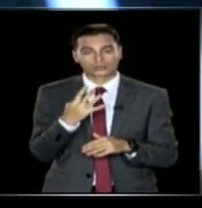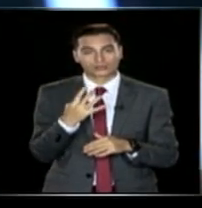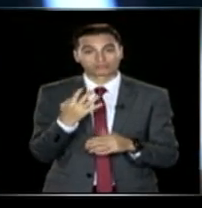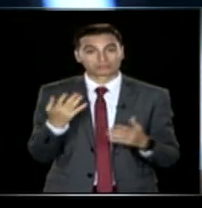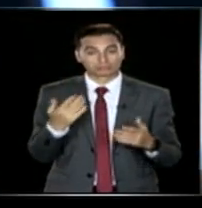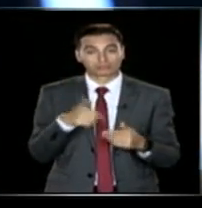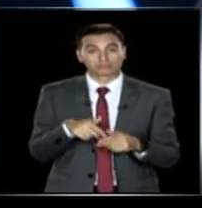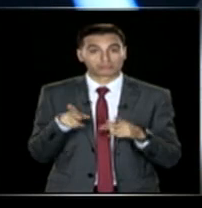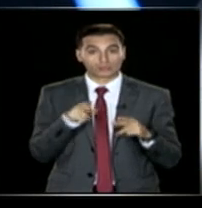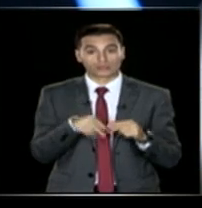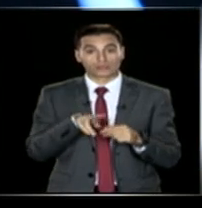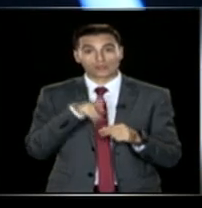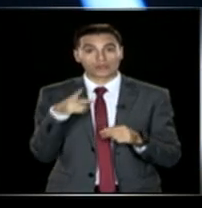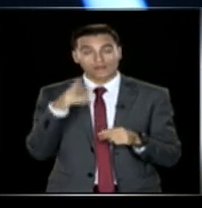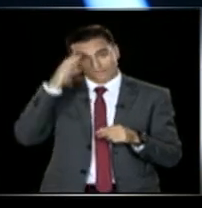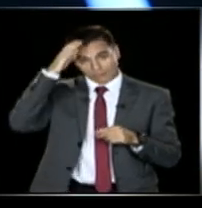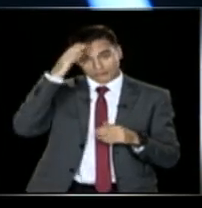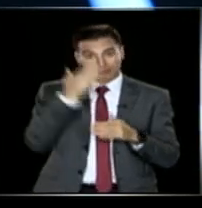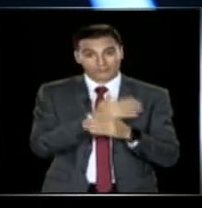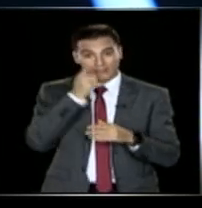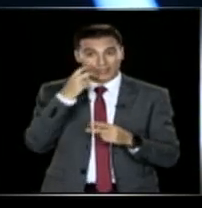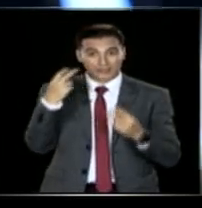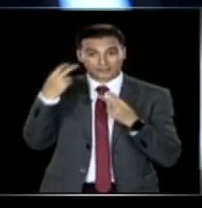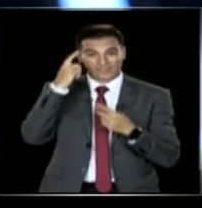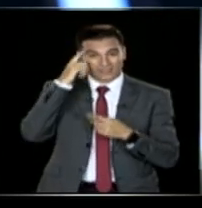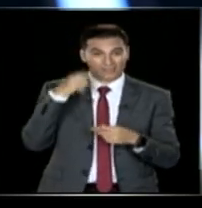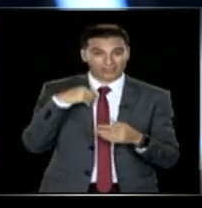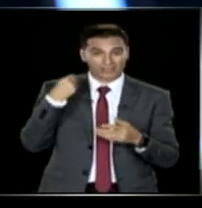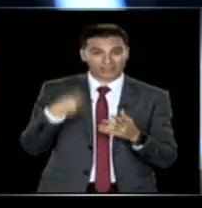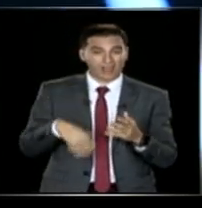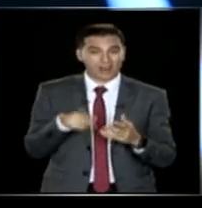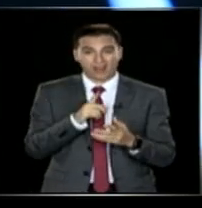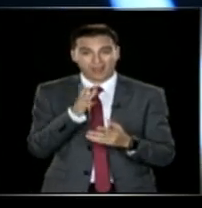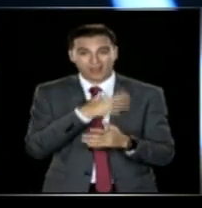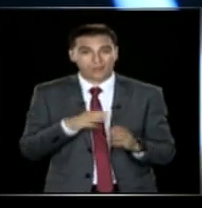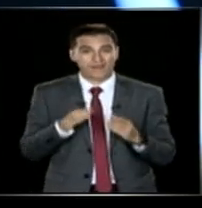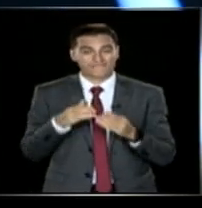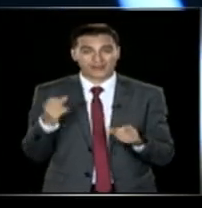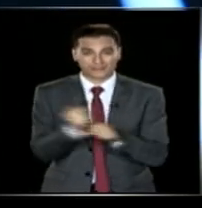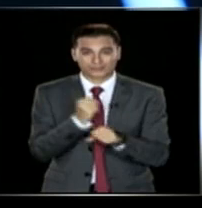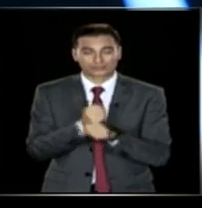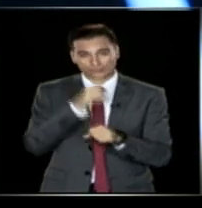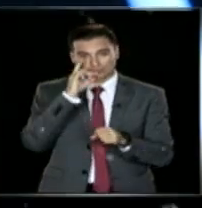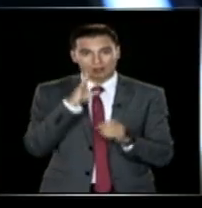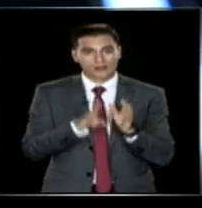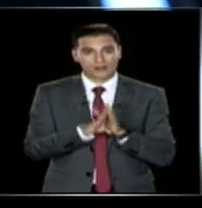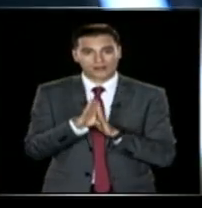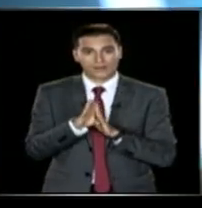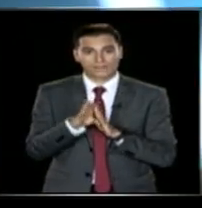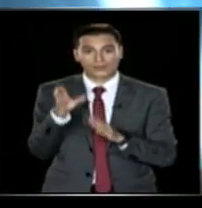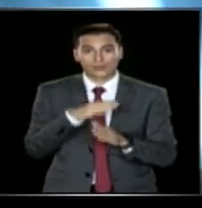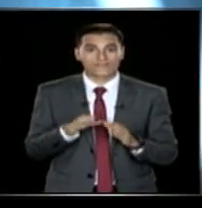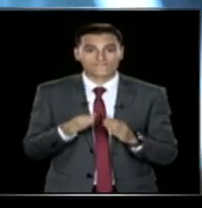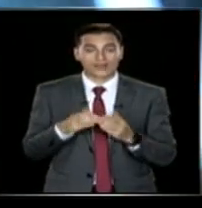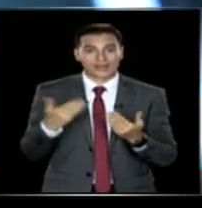مختلف من العباقرة لأنه بينظر لينا نظرة مختلفة، وإحنا كفريق نقدر إن شاء الله نوصل الكيس. هو فريق